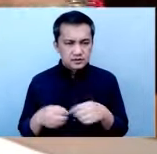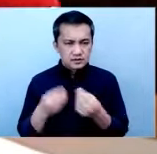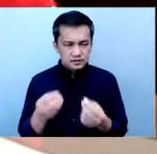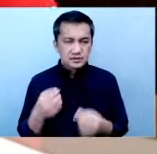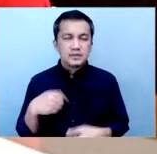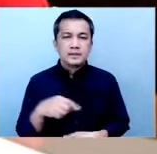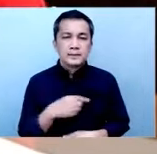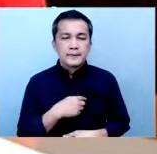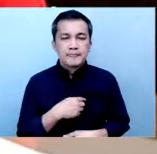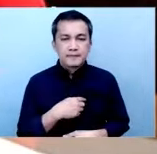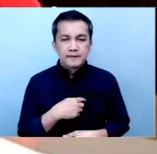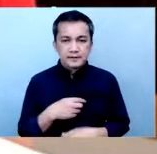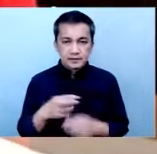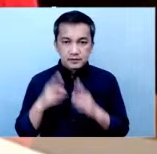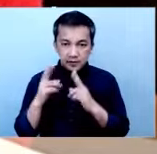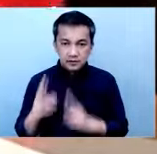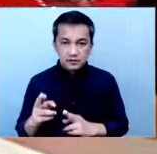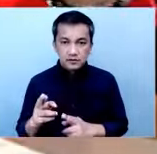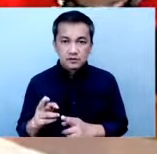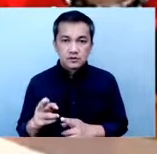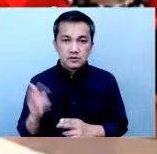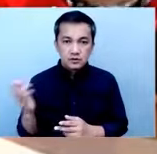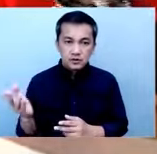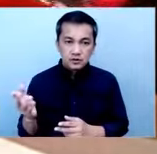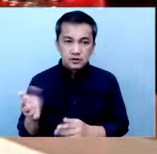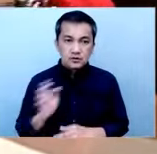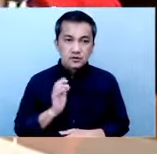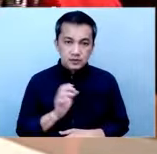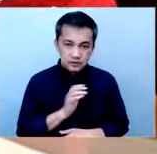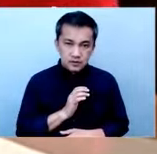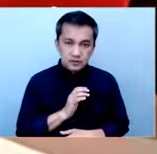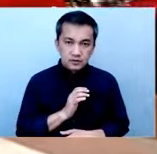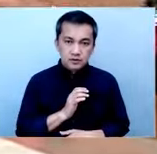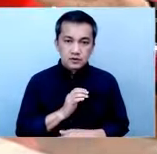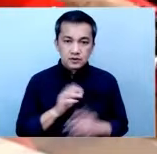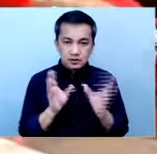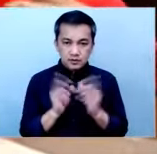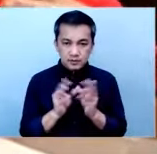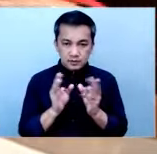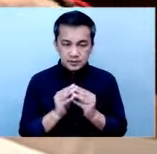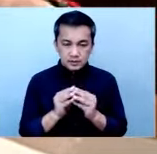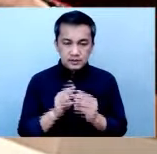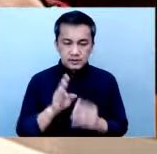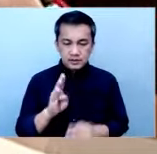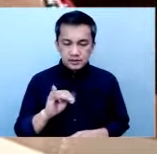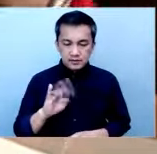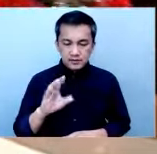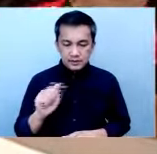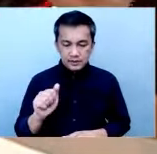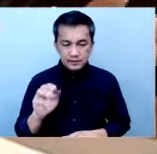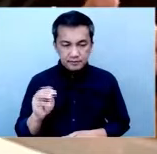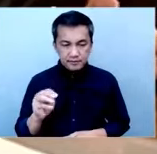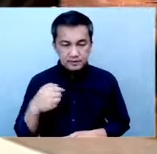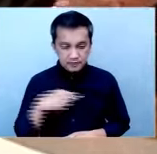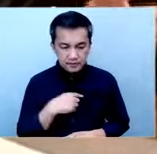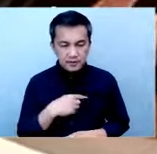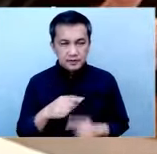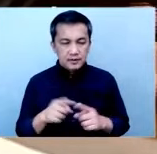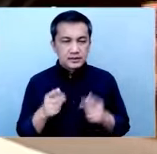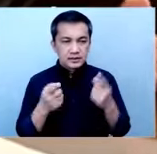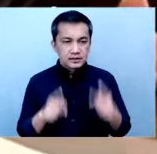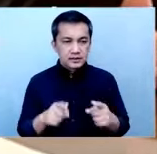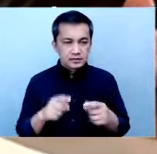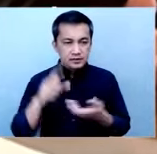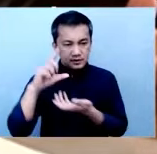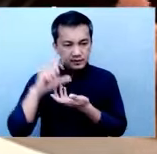ng respeto ang Kongreso. Nagmi-meeting kami, may bycam kami, pero nauwi sa